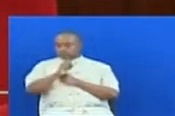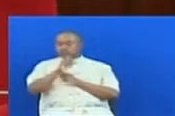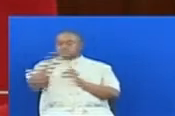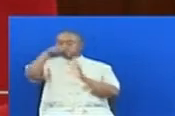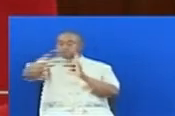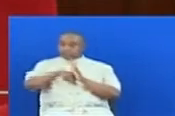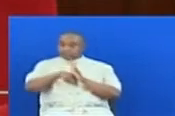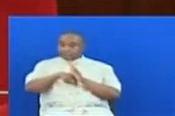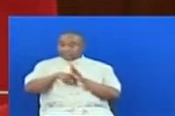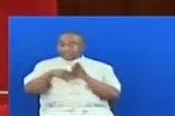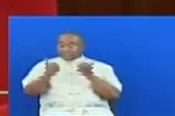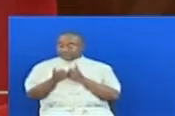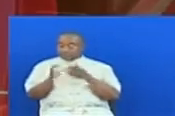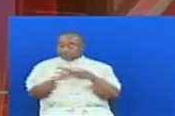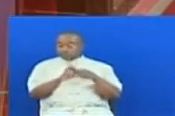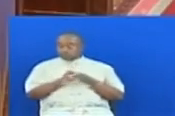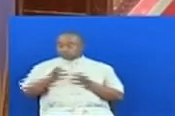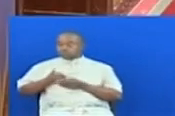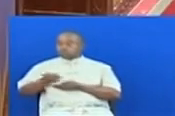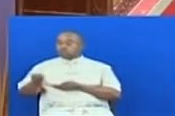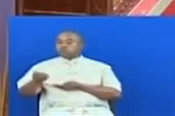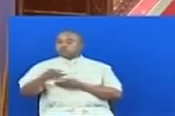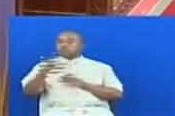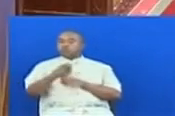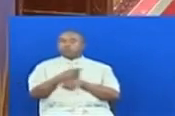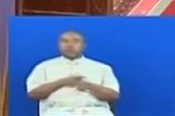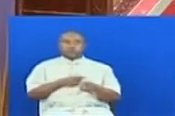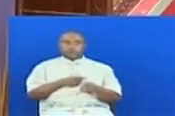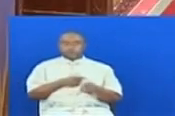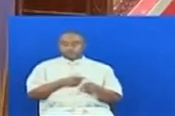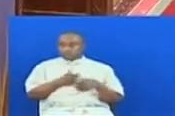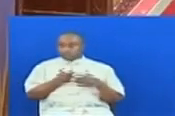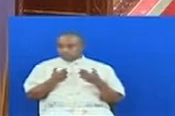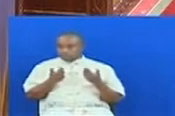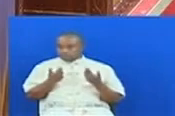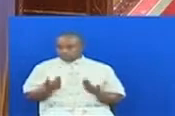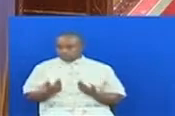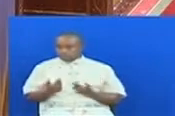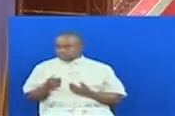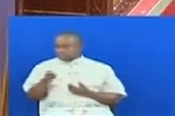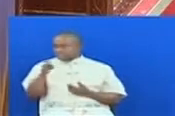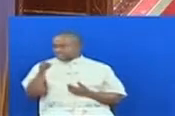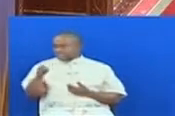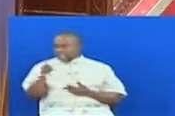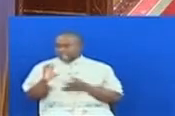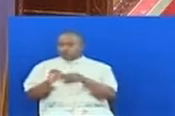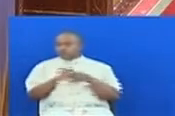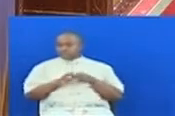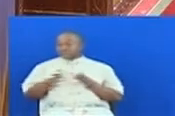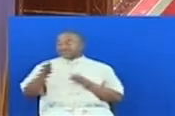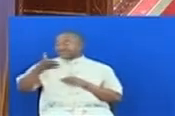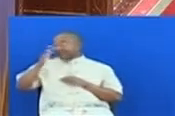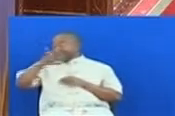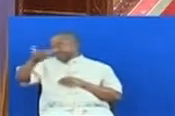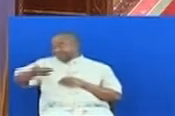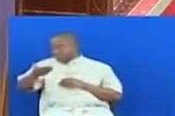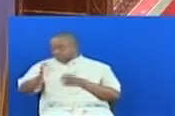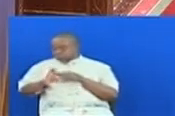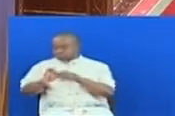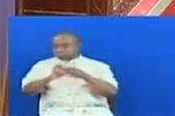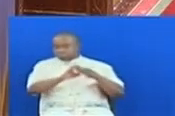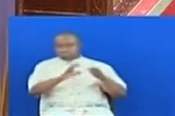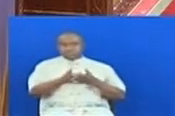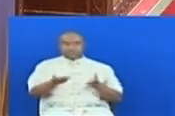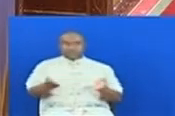hivi ushirikishwaji wa ukusanyaji wa mapato umekuwa kidogo hauwashirikishi serikali za vijiji.